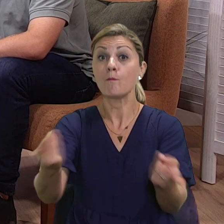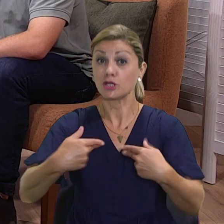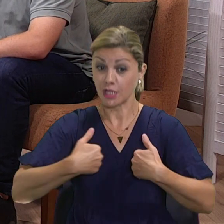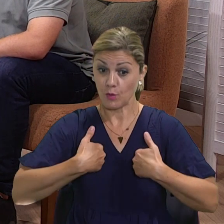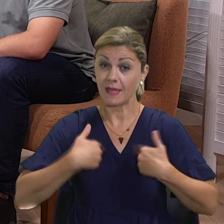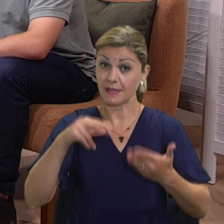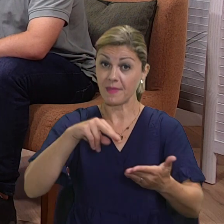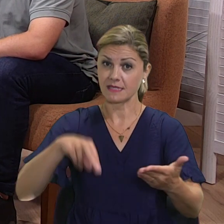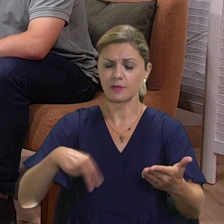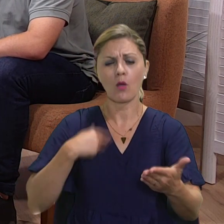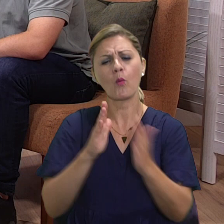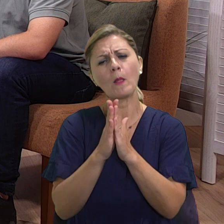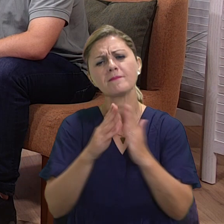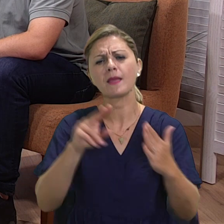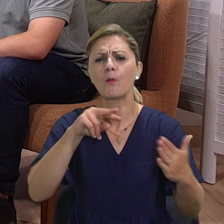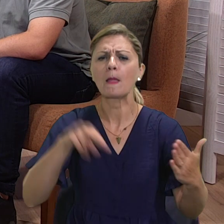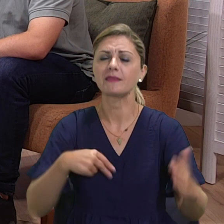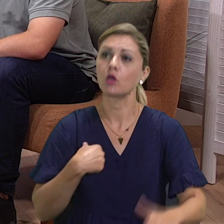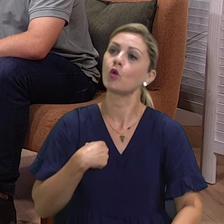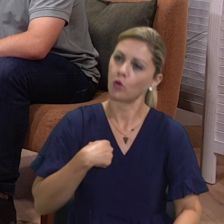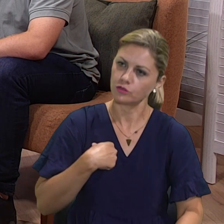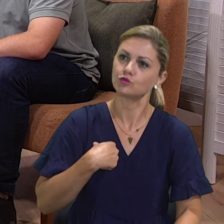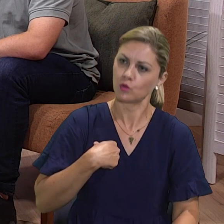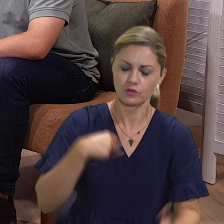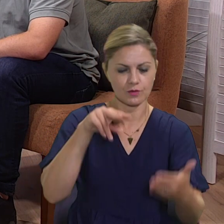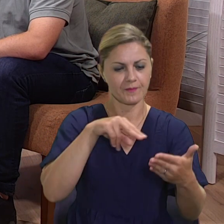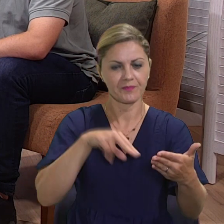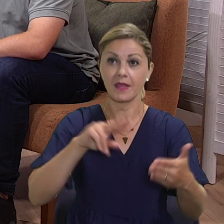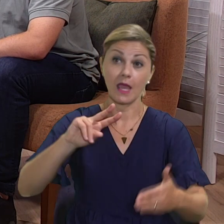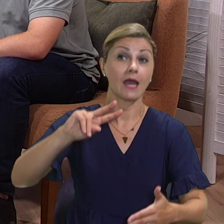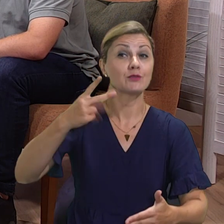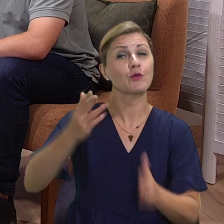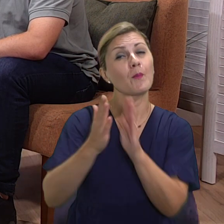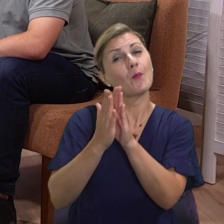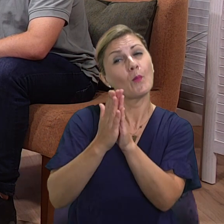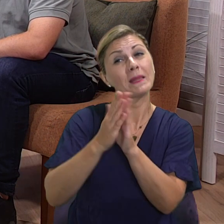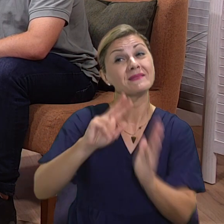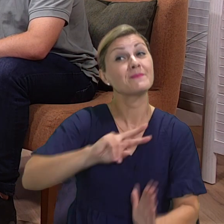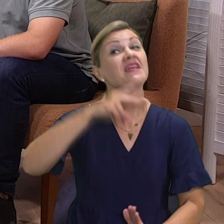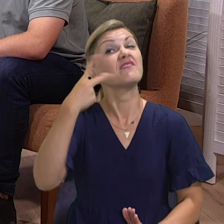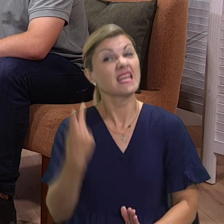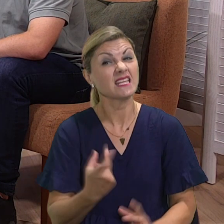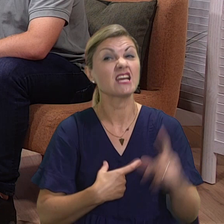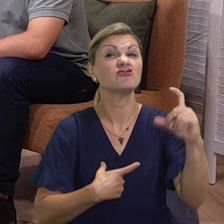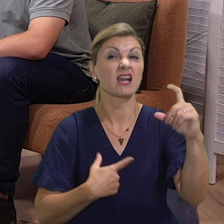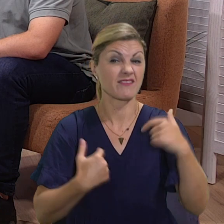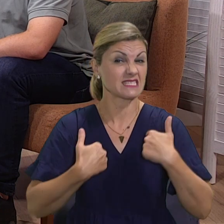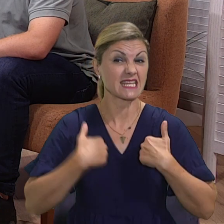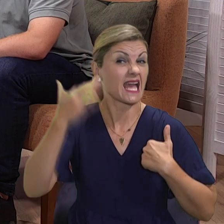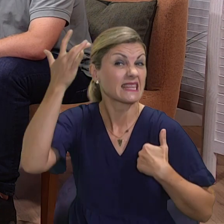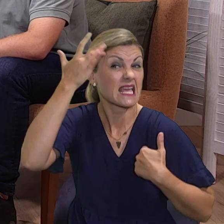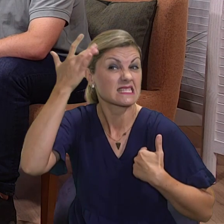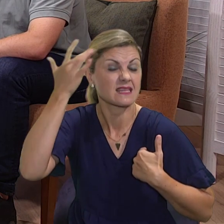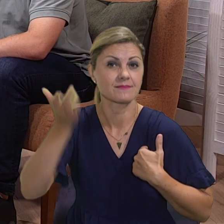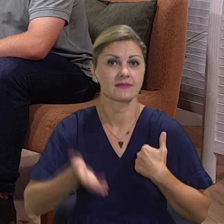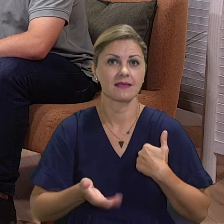pjesmu. I onda kaže, možeš mi ovo pregledat? Ja govorim, mogu pregledat, a govori, onda je druga želja, možeš li ovo prevesti na... I sad